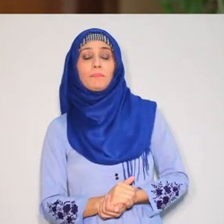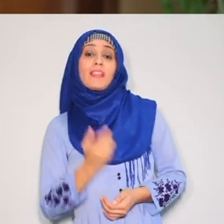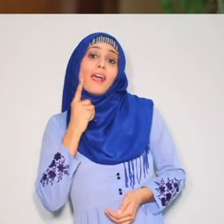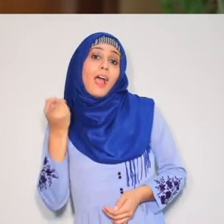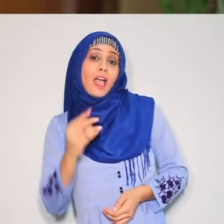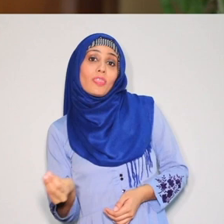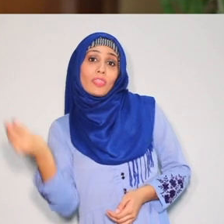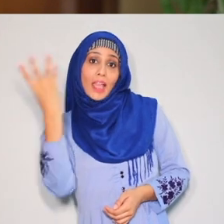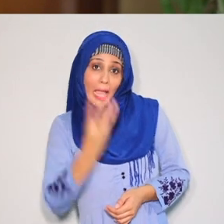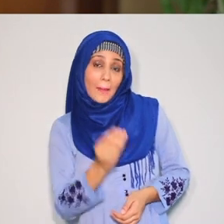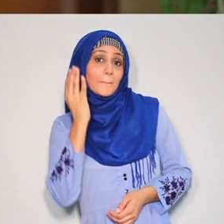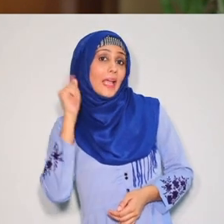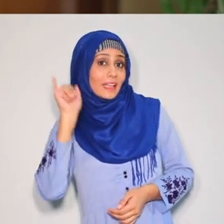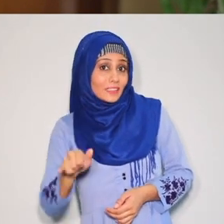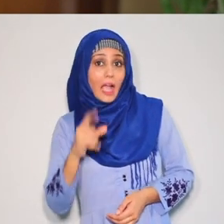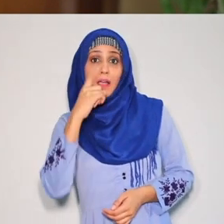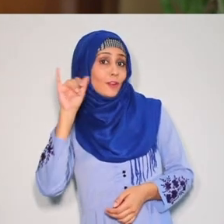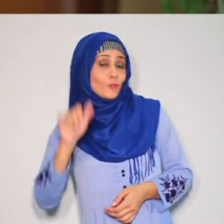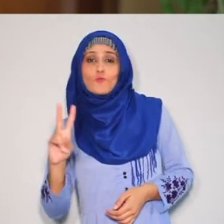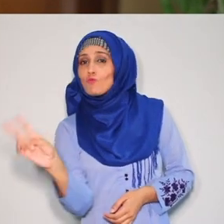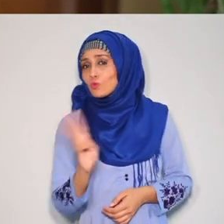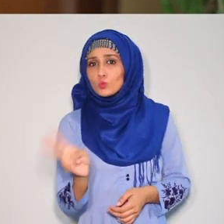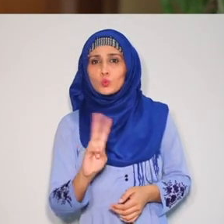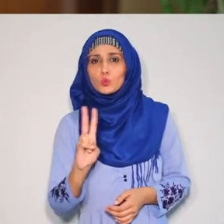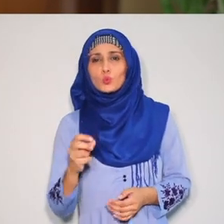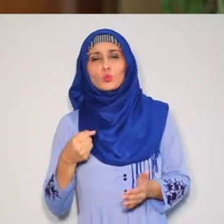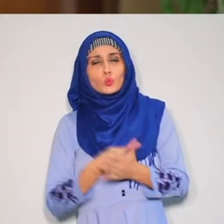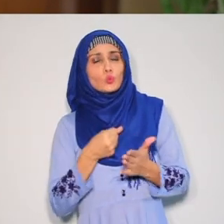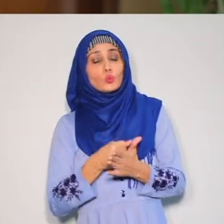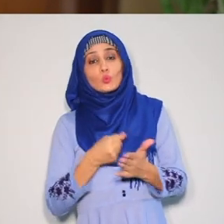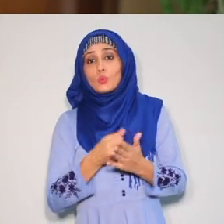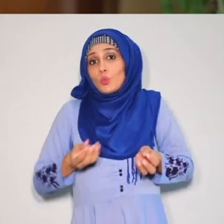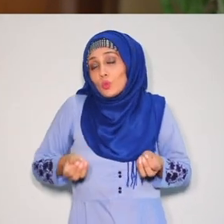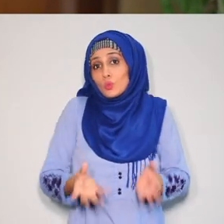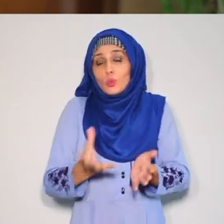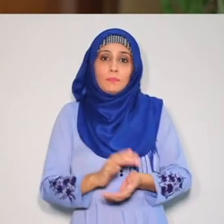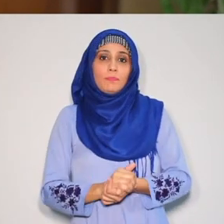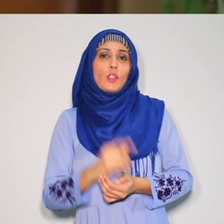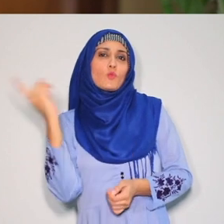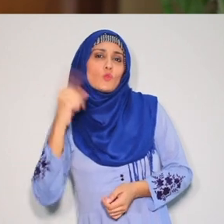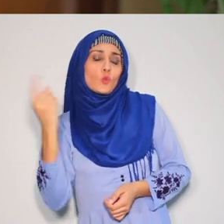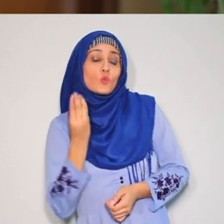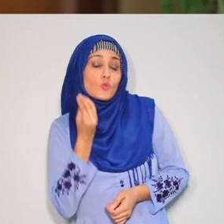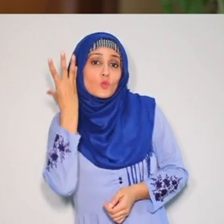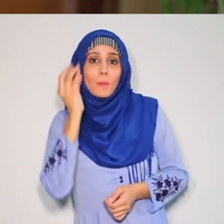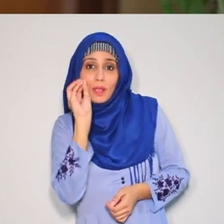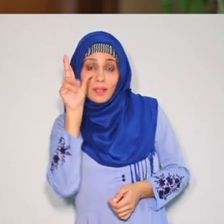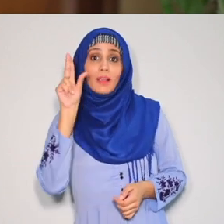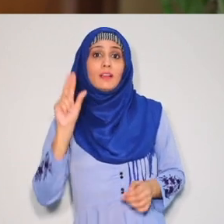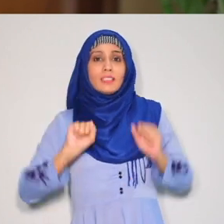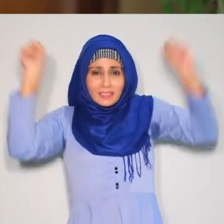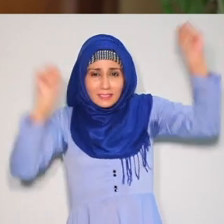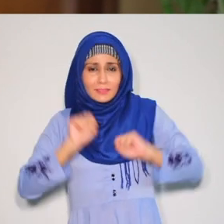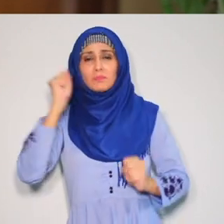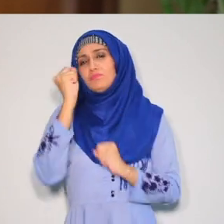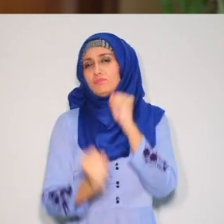अगले दिन से बूम बूम और टुक टुक ने जोरों शोर से तैयारी शुरू कर दी। रोज सुबह उठकर वर्जिश करते